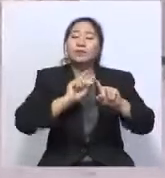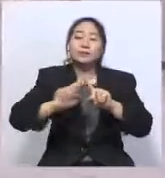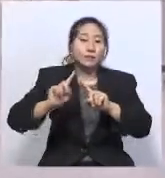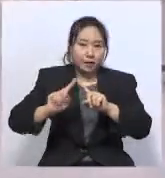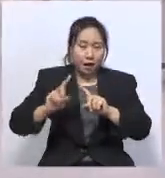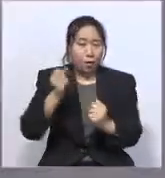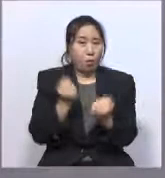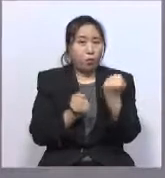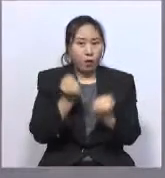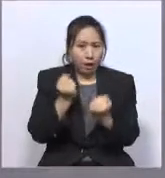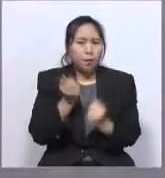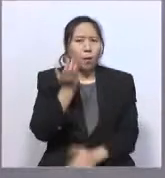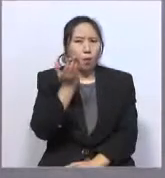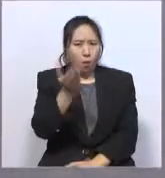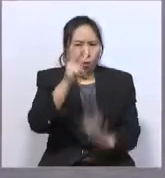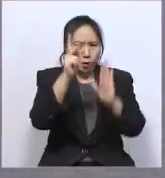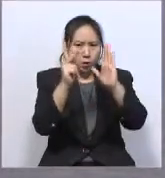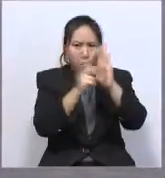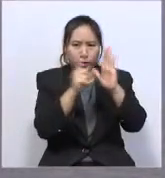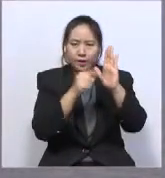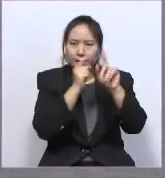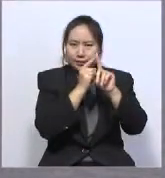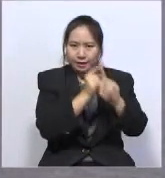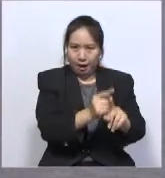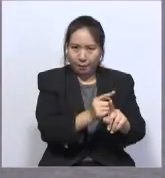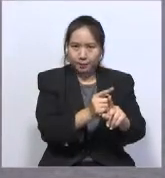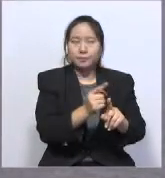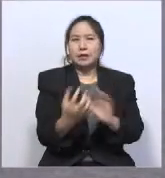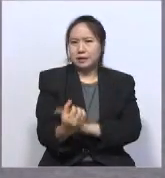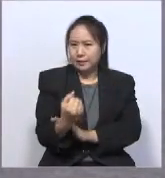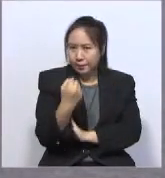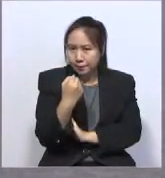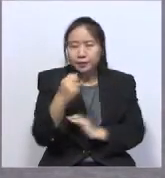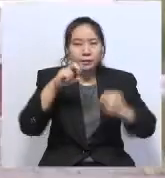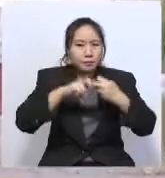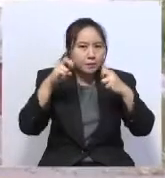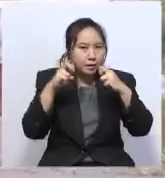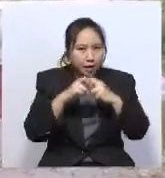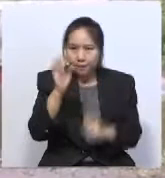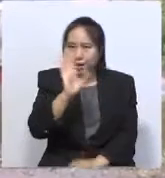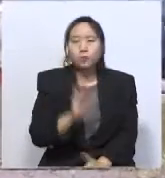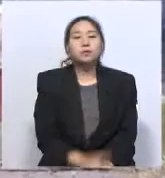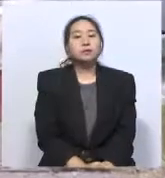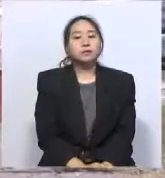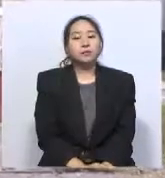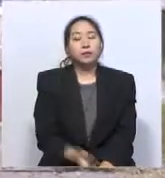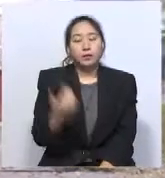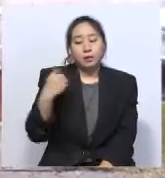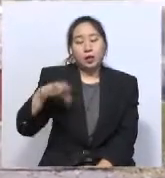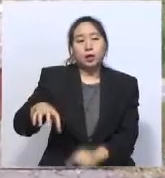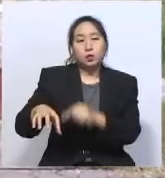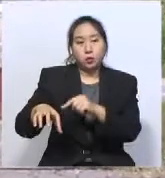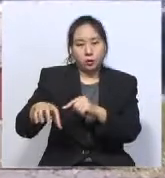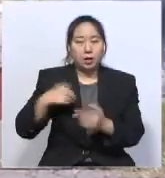ถตู้นะครับขอให้ปฏิบัติตามกฎจราจรอย่างเคร่งครัดนะครับเพื่อไม่ให้เกิดปัญหาในขณะที่อีกจุดหนึ่งที่เร